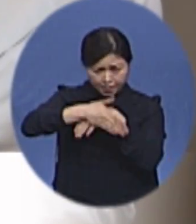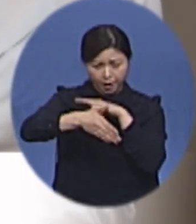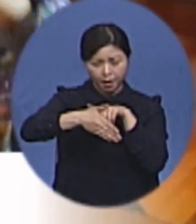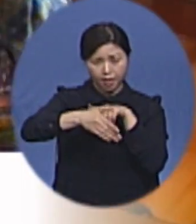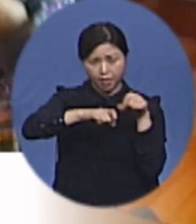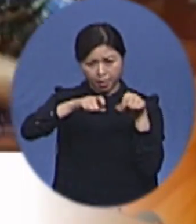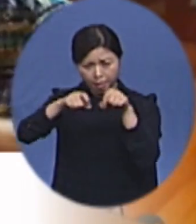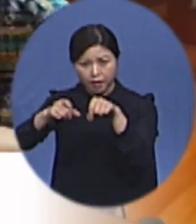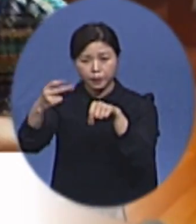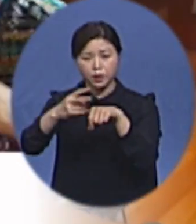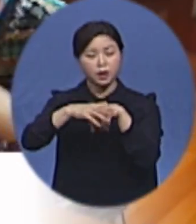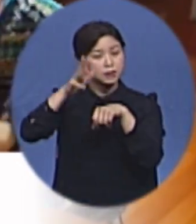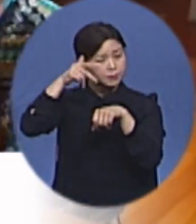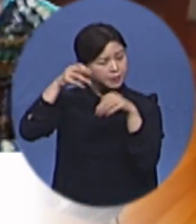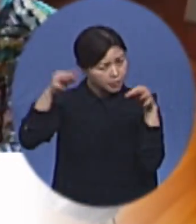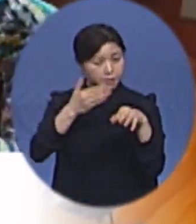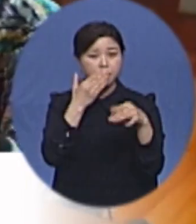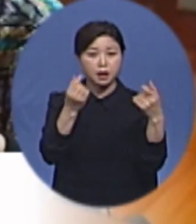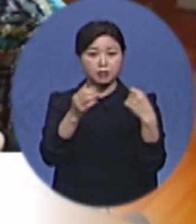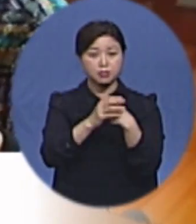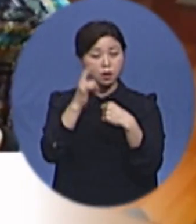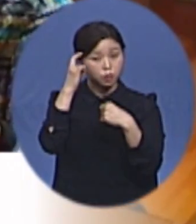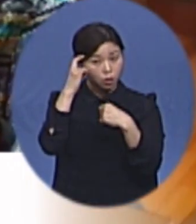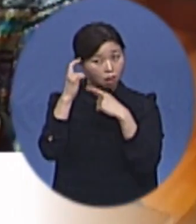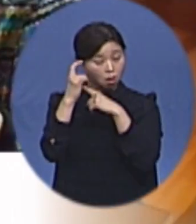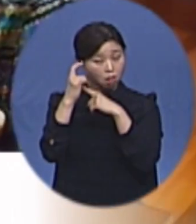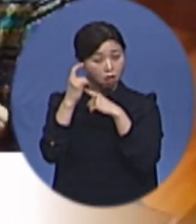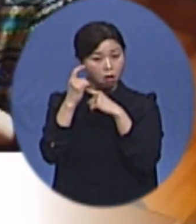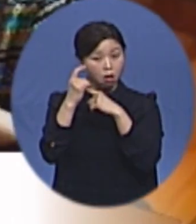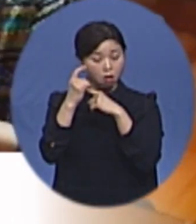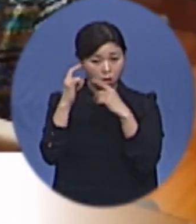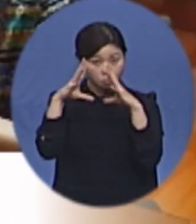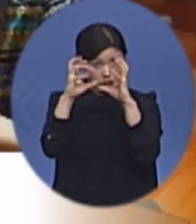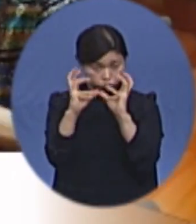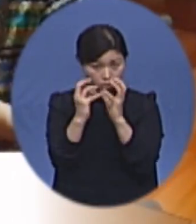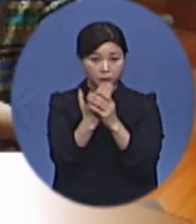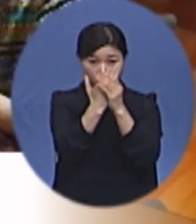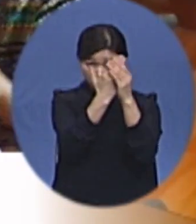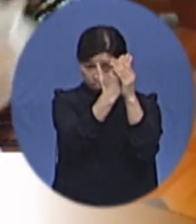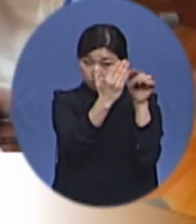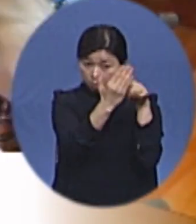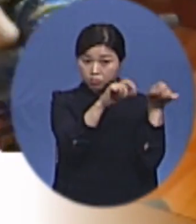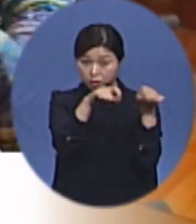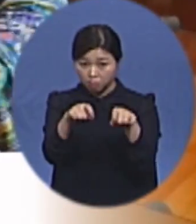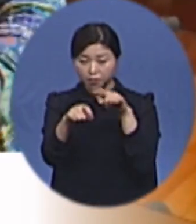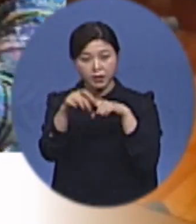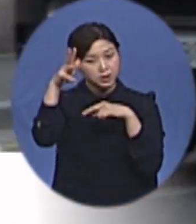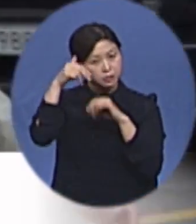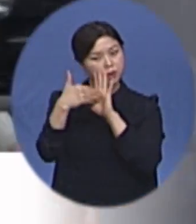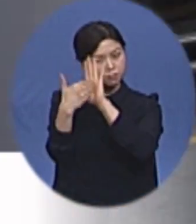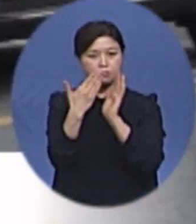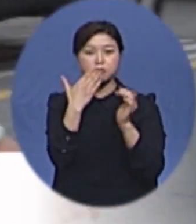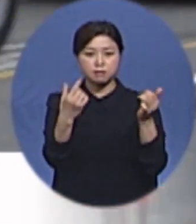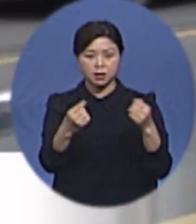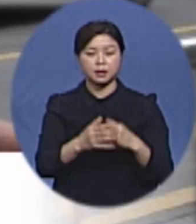할 수 있습니다. 뇌가 좋아지는 것처럼 치매도 예방을 할 수가 있는 거죠.